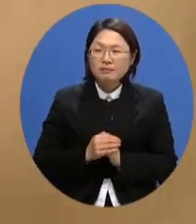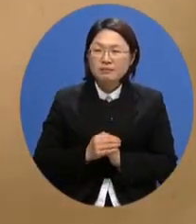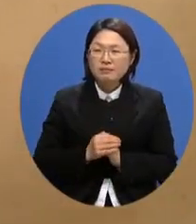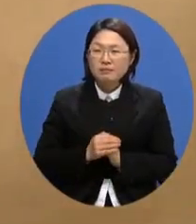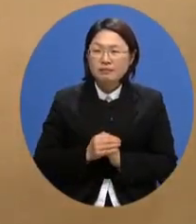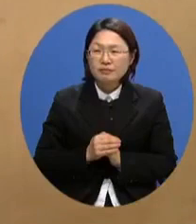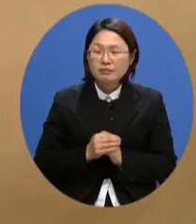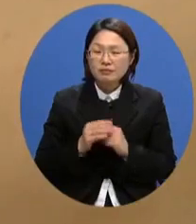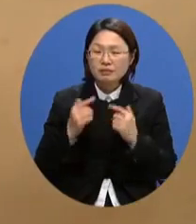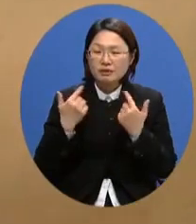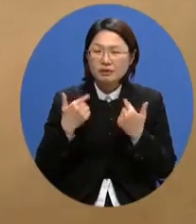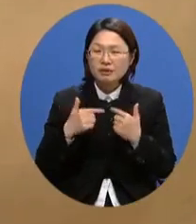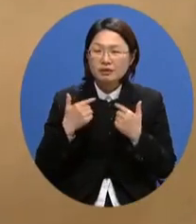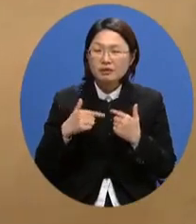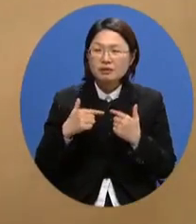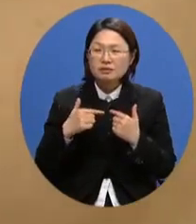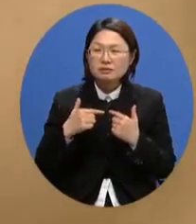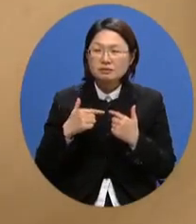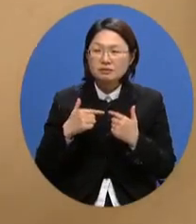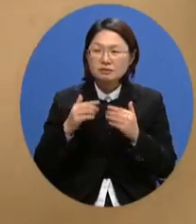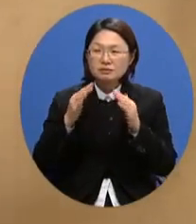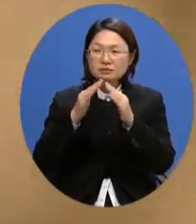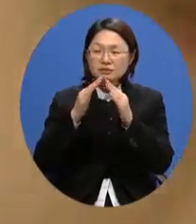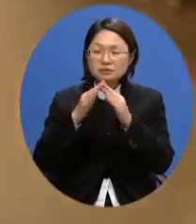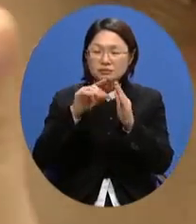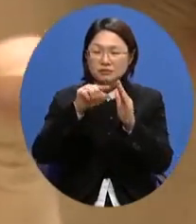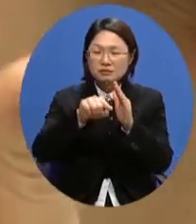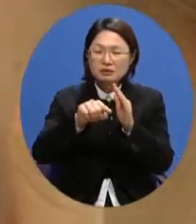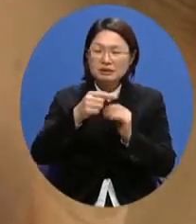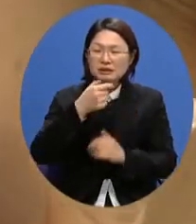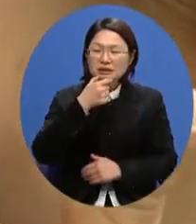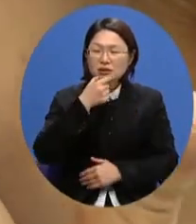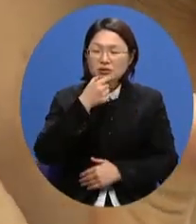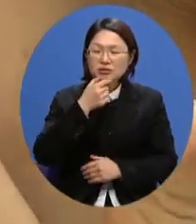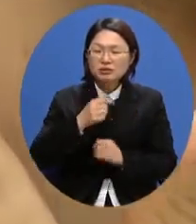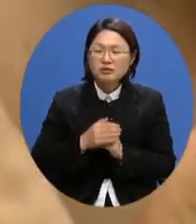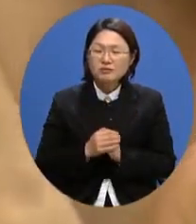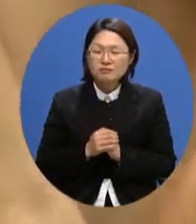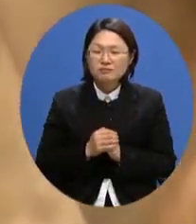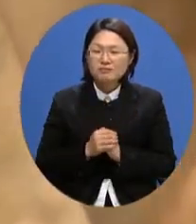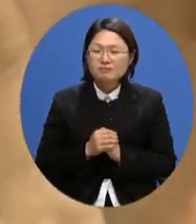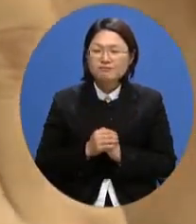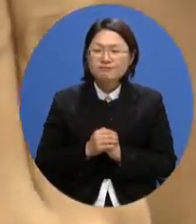한번 텅 빈 집에 혼자 들어가니까 그게 너무 싫었어.